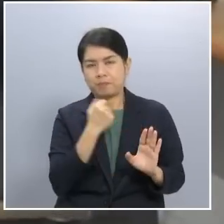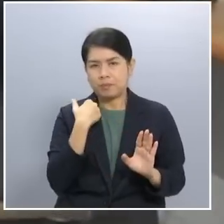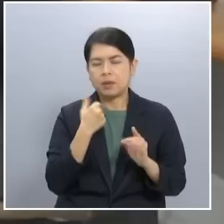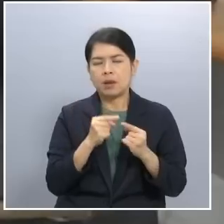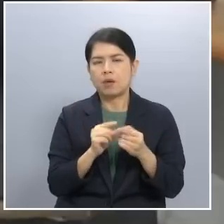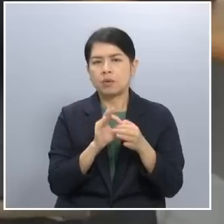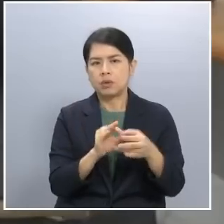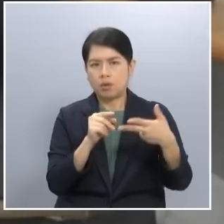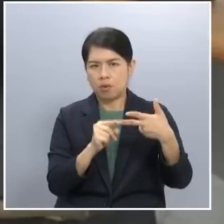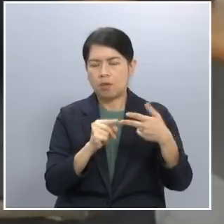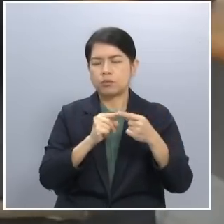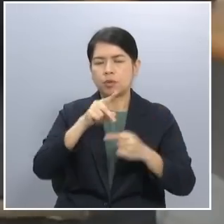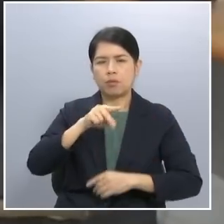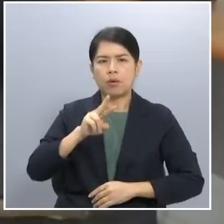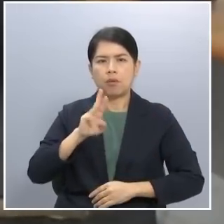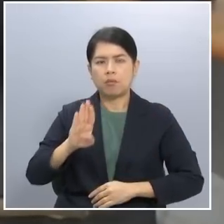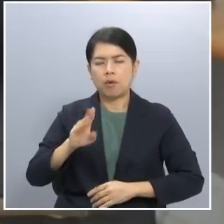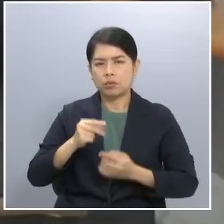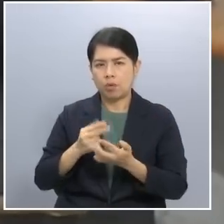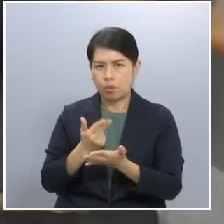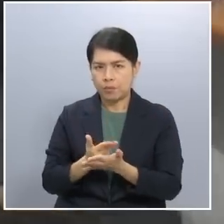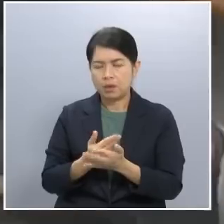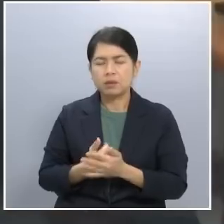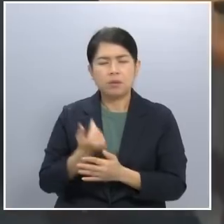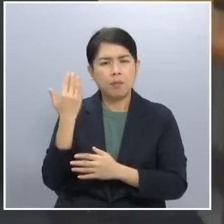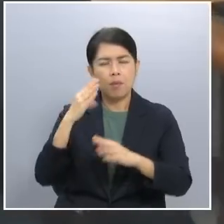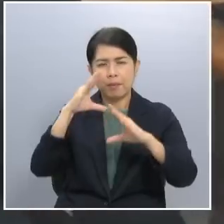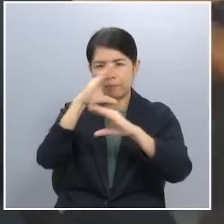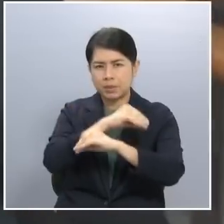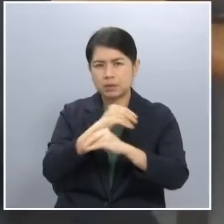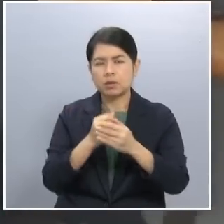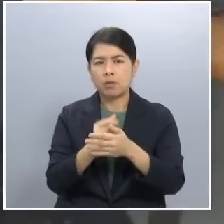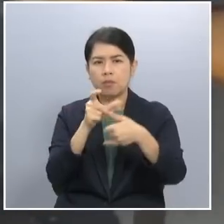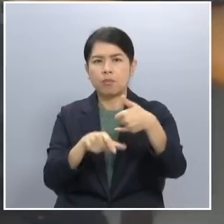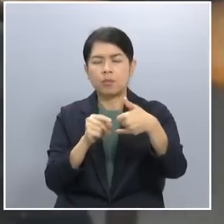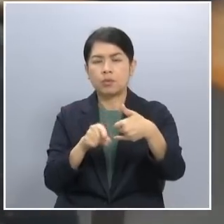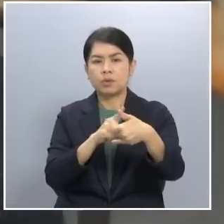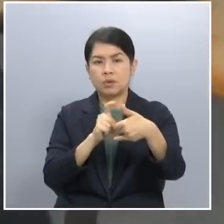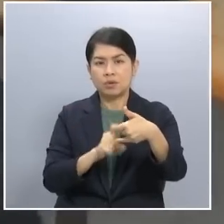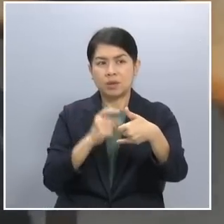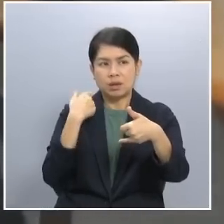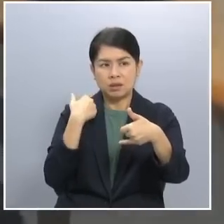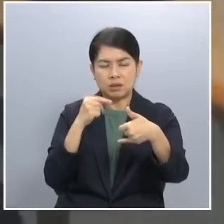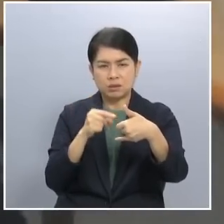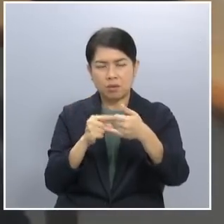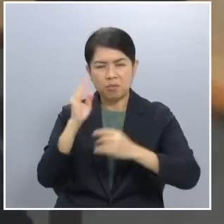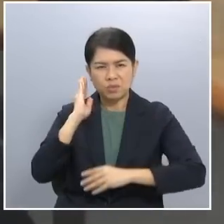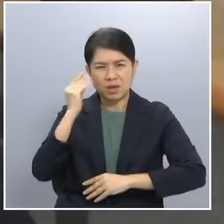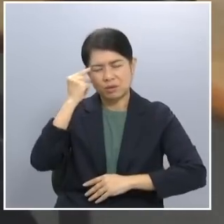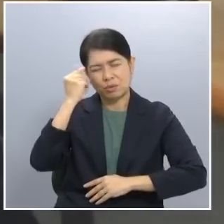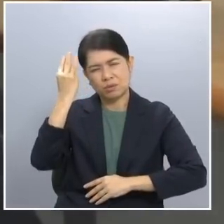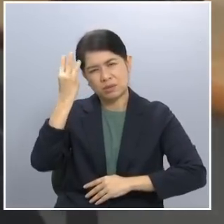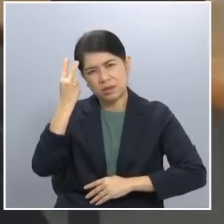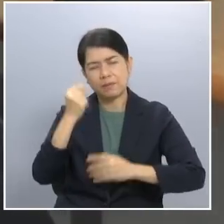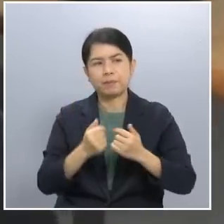ผิดอื่นๆเดี๋ยวแจ้งข้อหาเพิ่มเติมเมื่อคืนที่ผ่านมาผู้ต้องหามีอาการเครียดแต่ก็ไม่มากขณะที่เช้าวันนี้ทั้ง